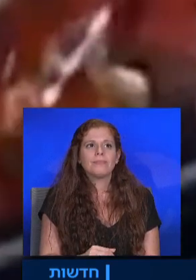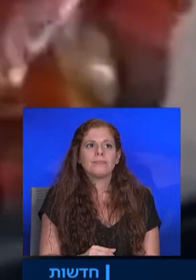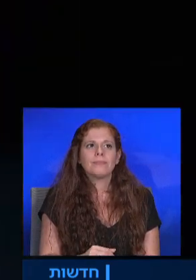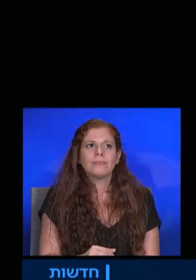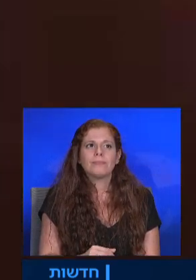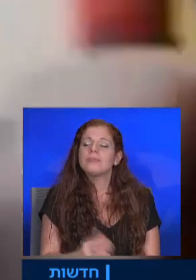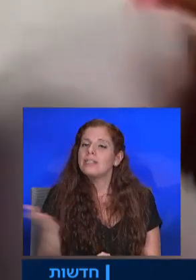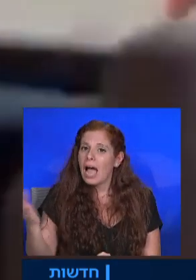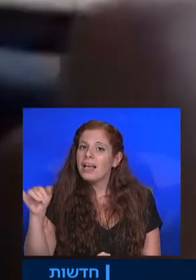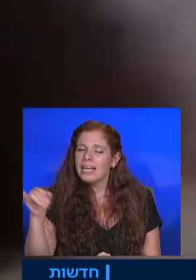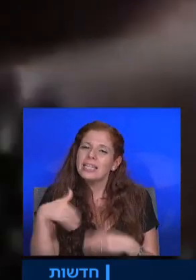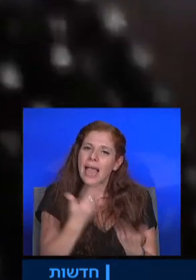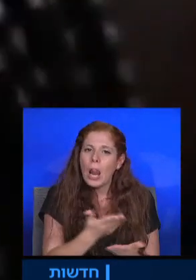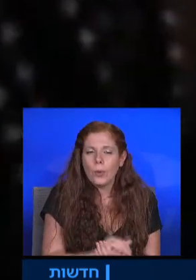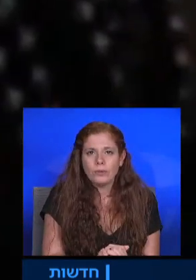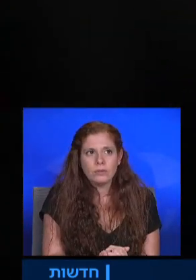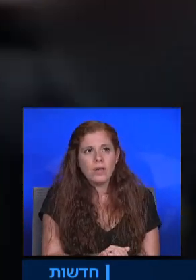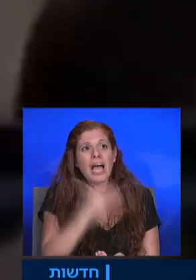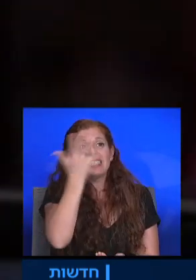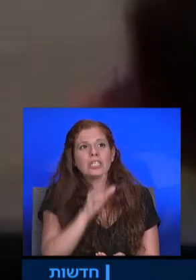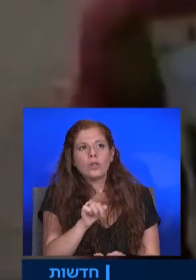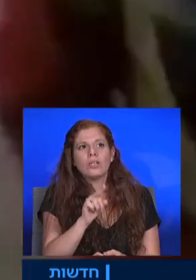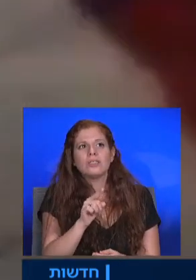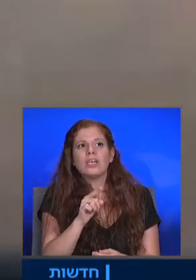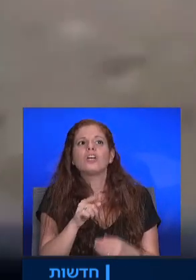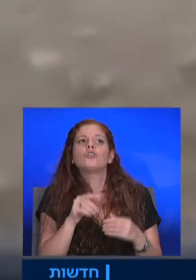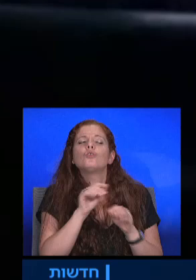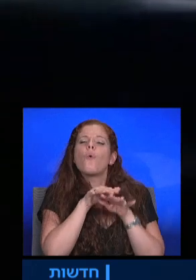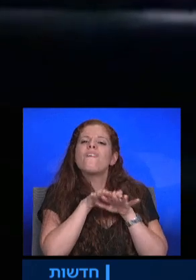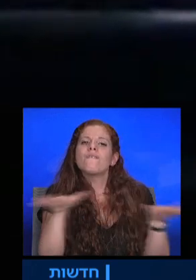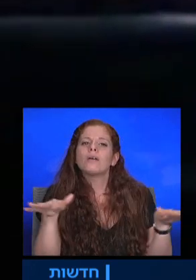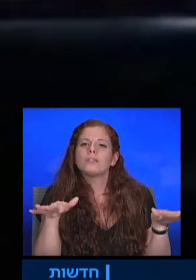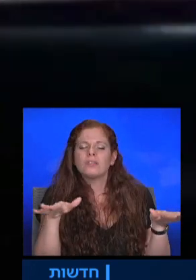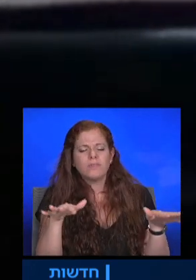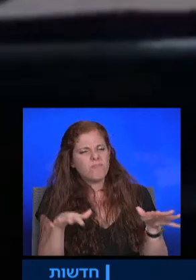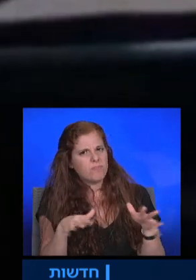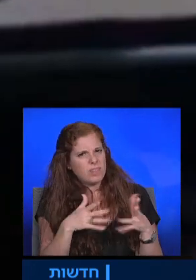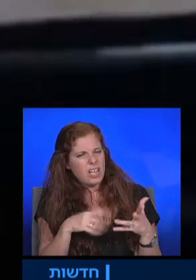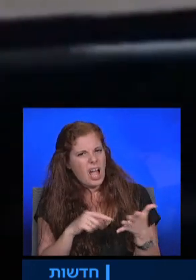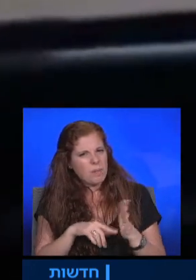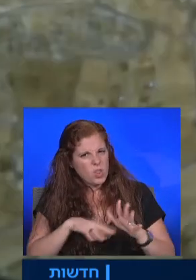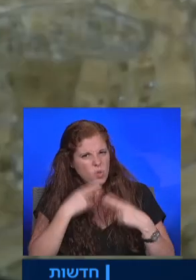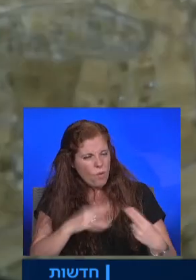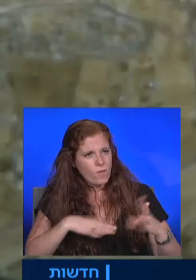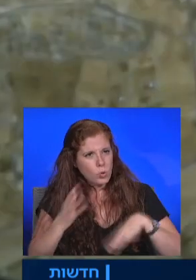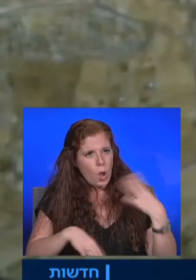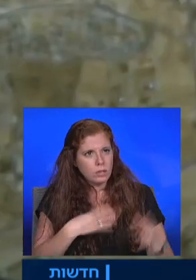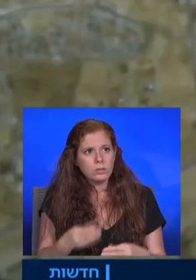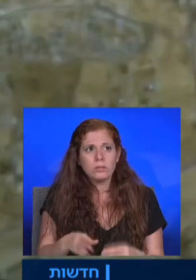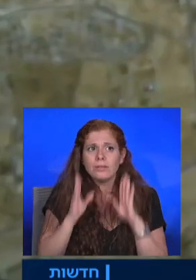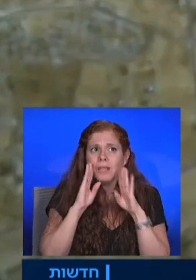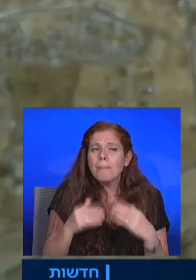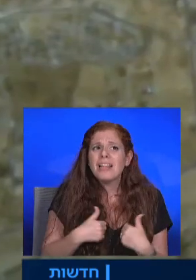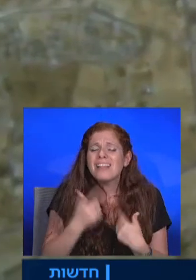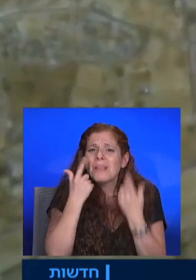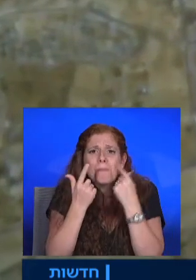הזה שהופץ במהלך סוף השבוע ברשת עורר תגובות נזעמות. תאמין לי, הדמעות נעצרו לי בעיניים. באמת, זה דבר